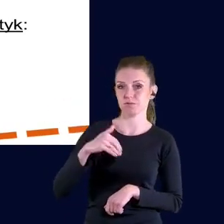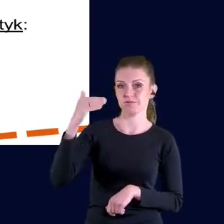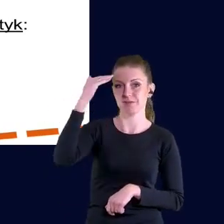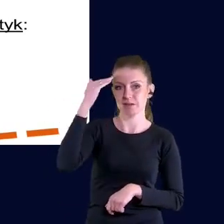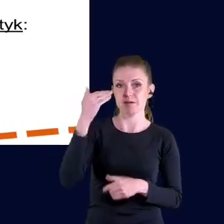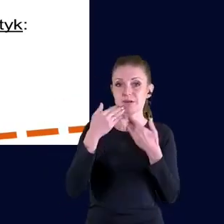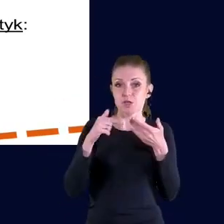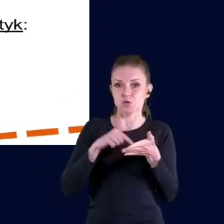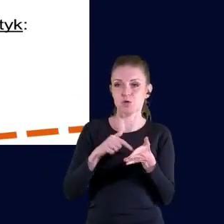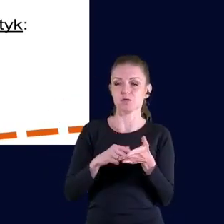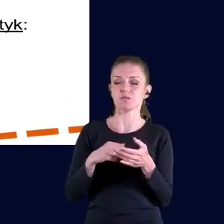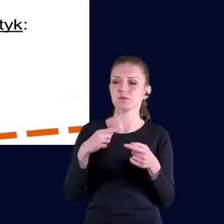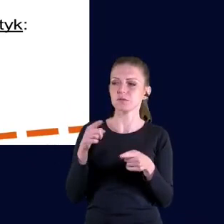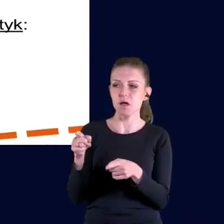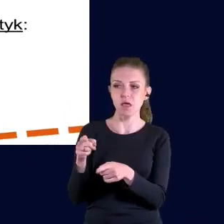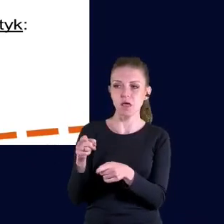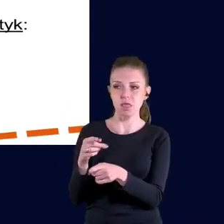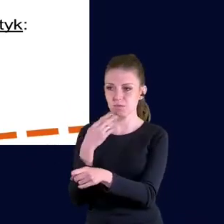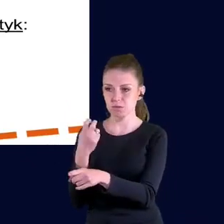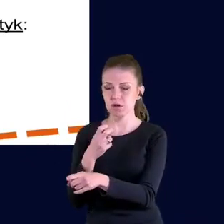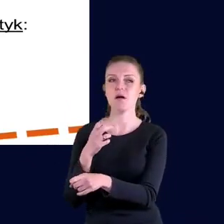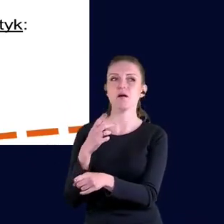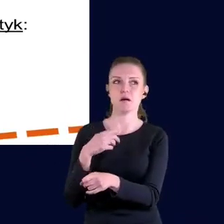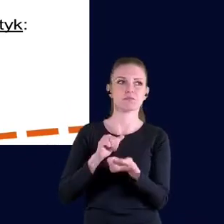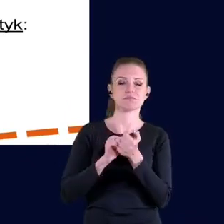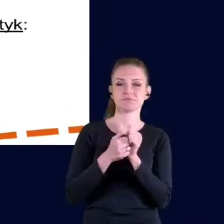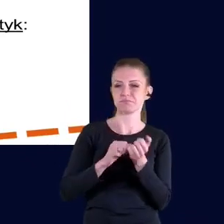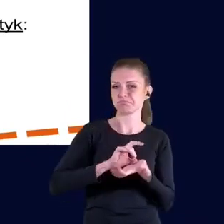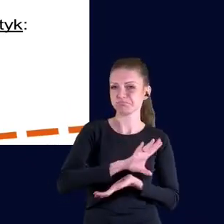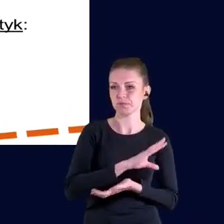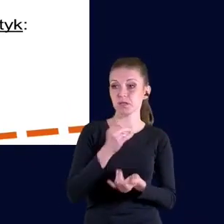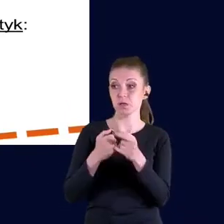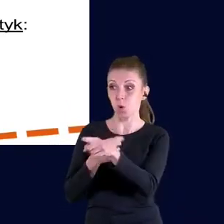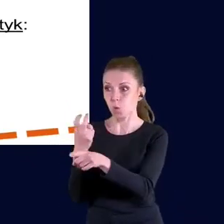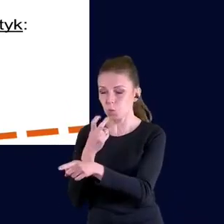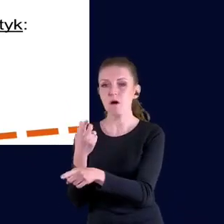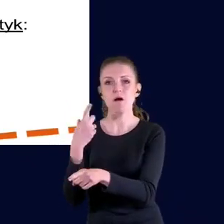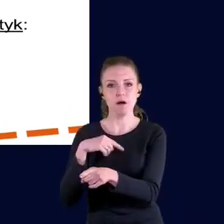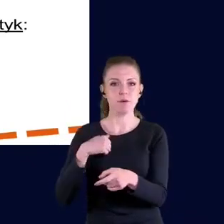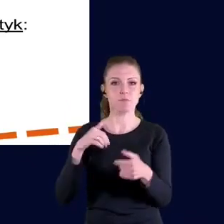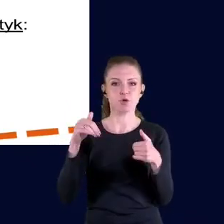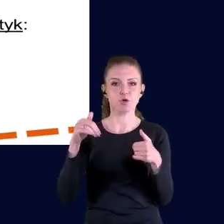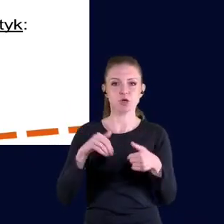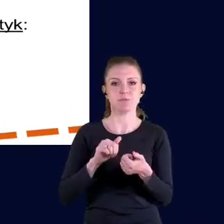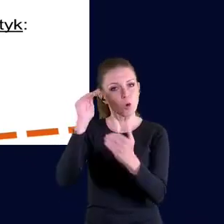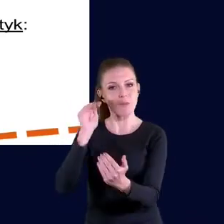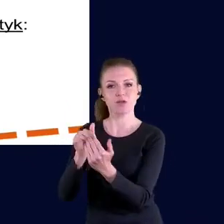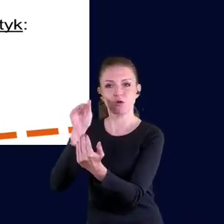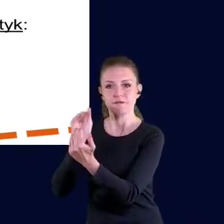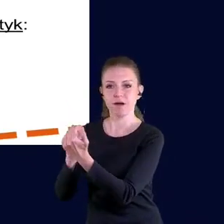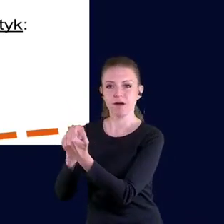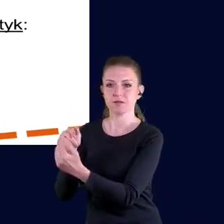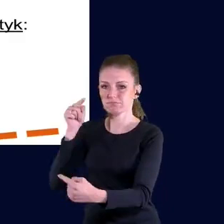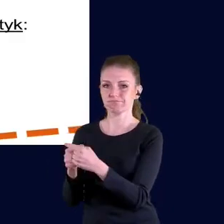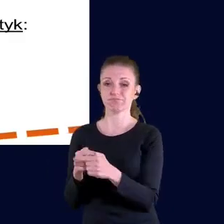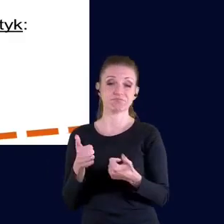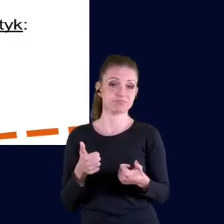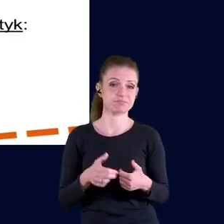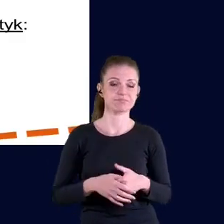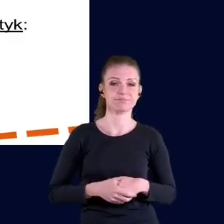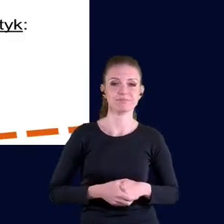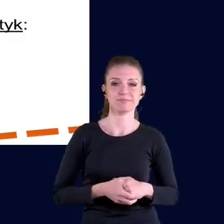zmiany strategii którą odpoczywają nasze części jedno z bardzo praktycznych funkcji fanpage